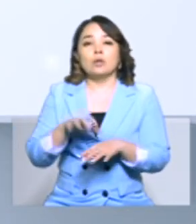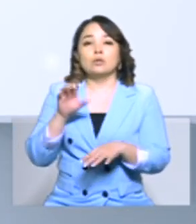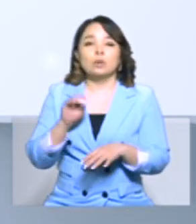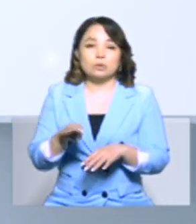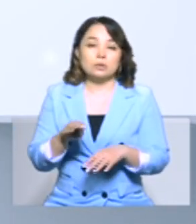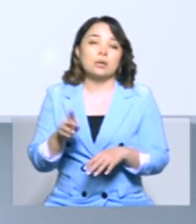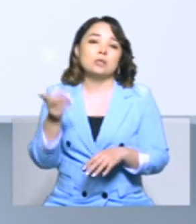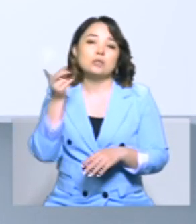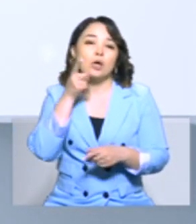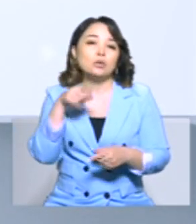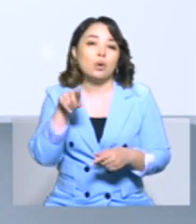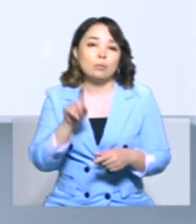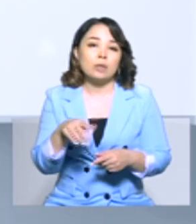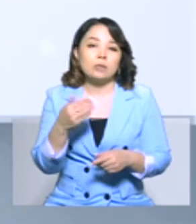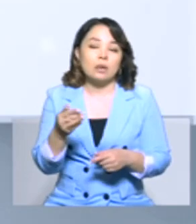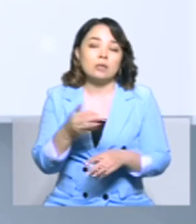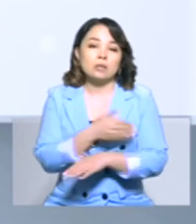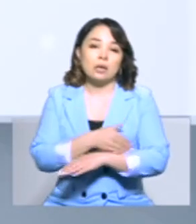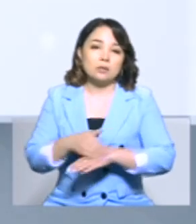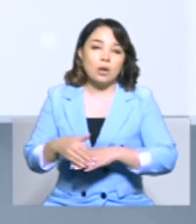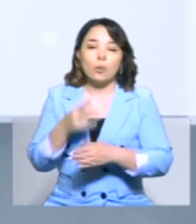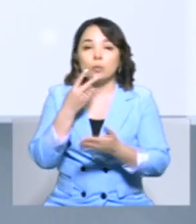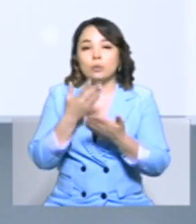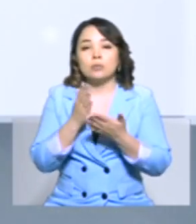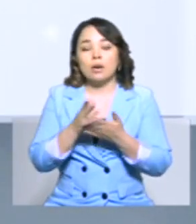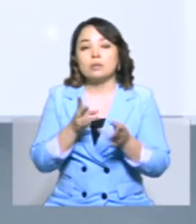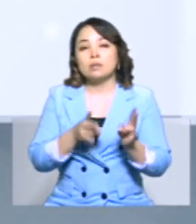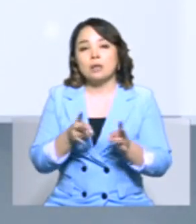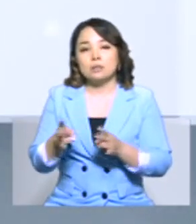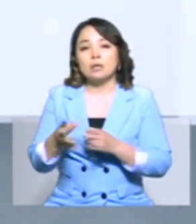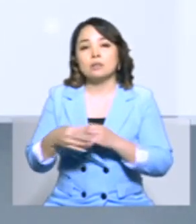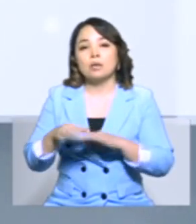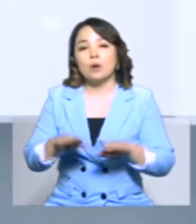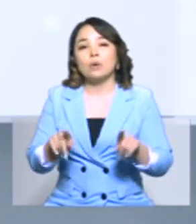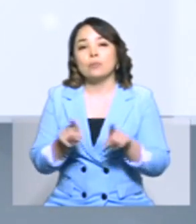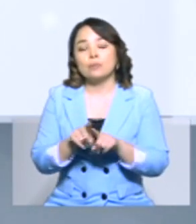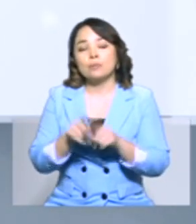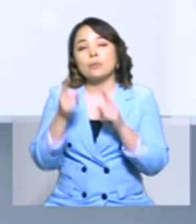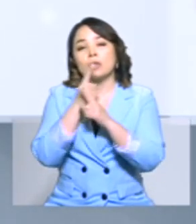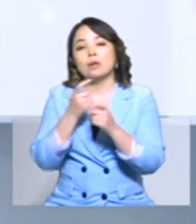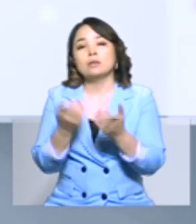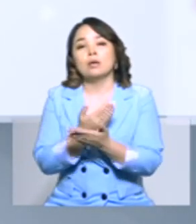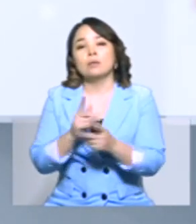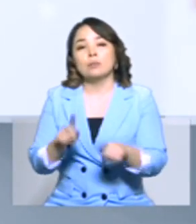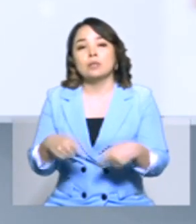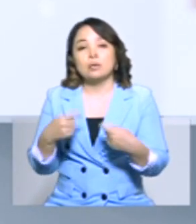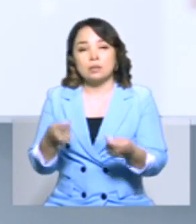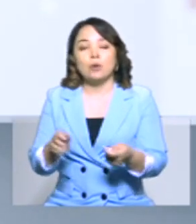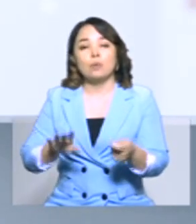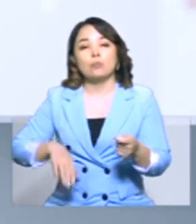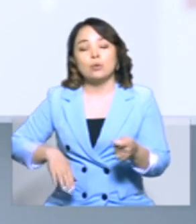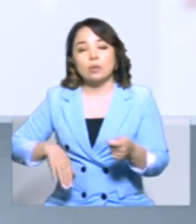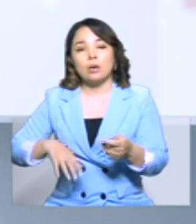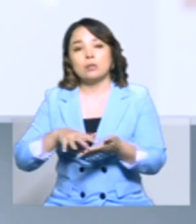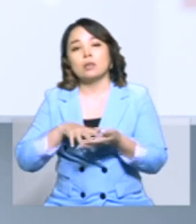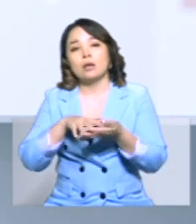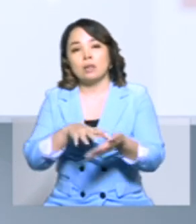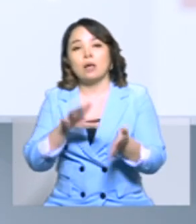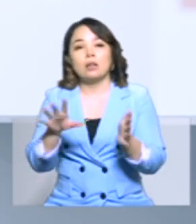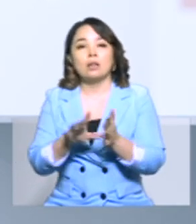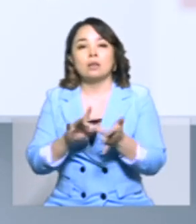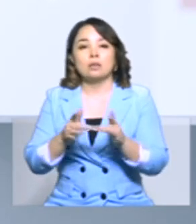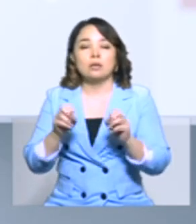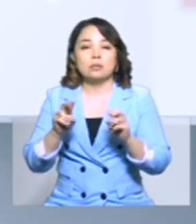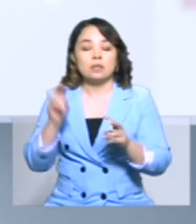шотыңызды, телефон нөміріңізді, мекенжайыңызды көрсетіп, зардап шеккен мүлкіңіз жайлы ақпарат бересіз. Кейін өтінімге электронды